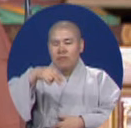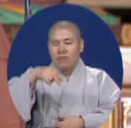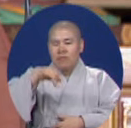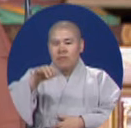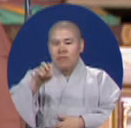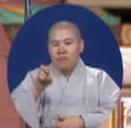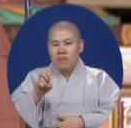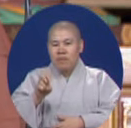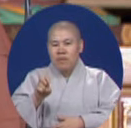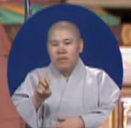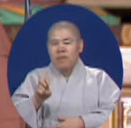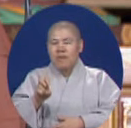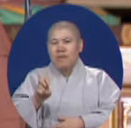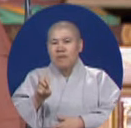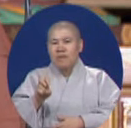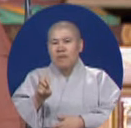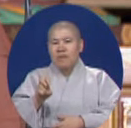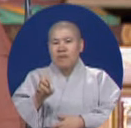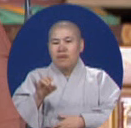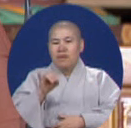우유심터니